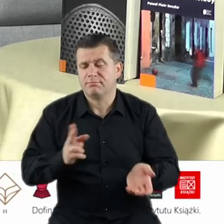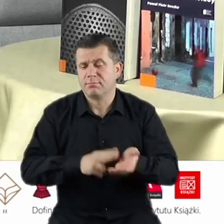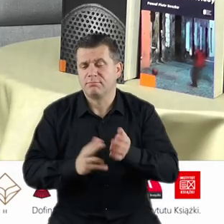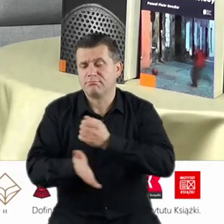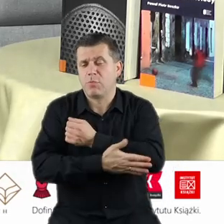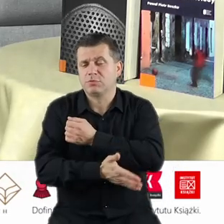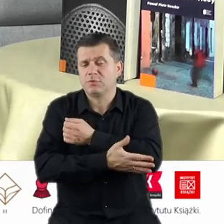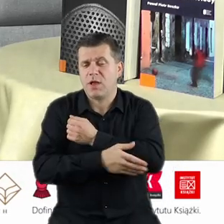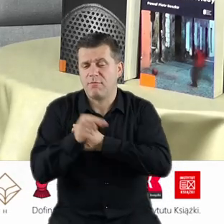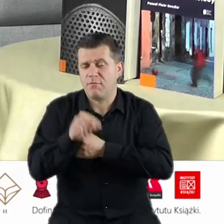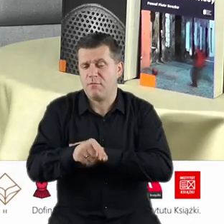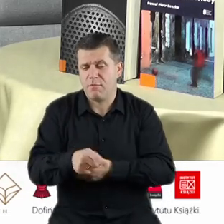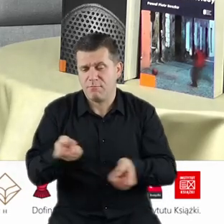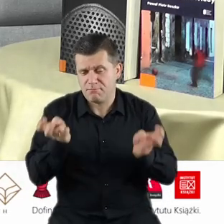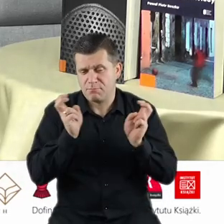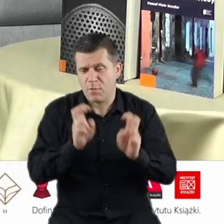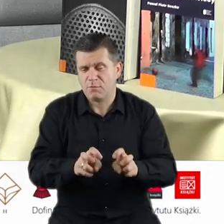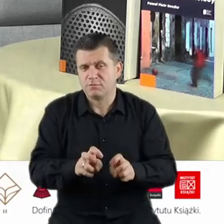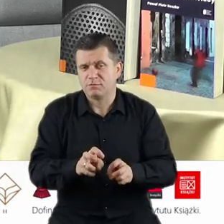na podstawie których powstał,